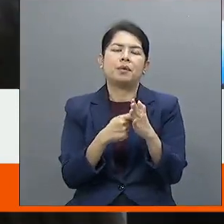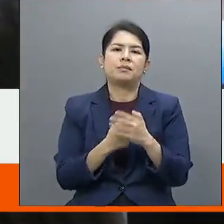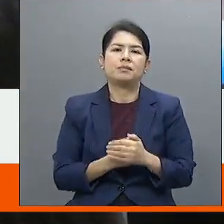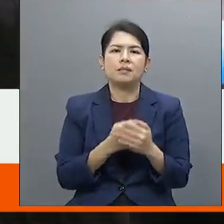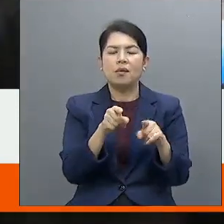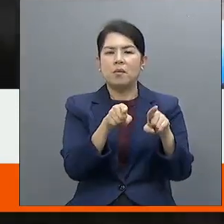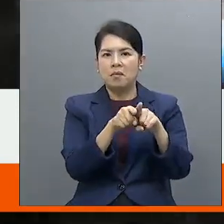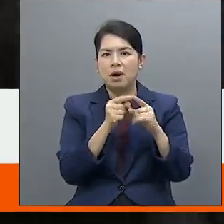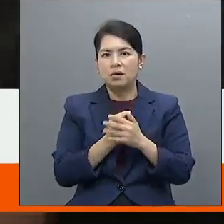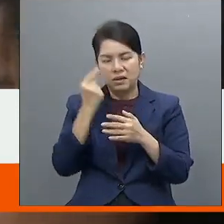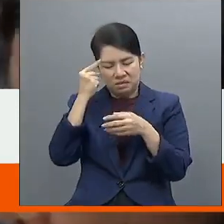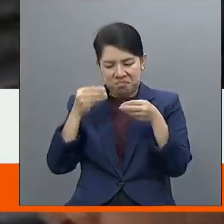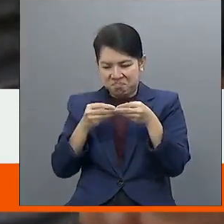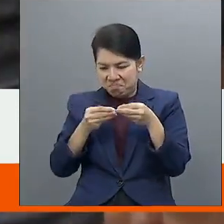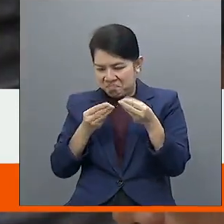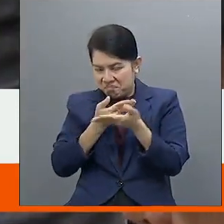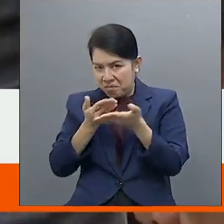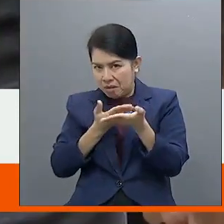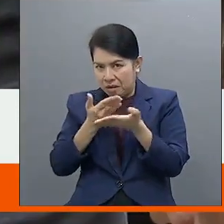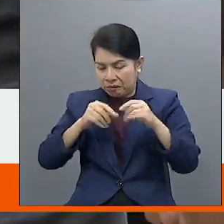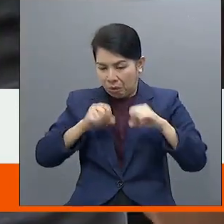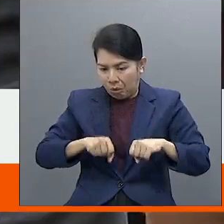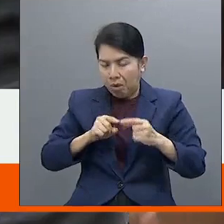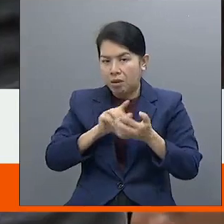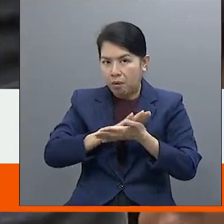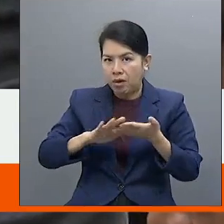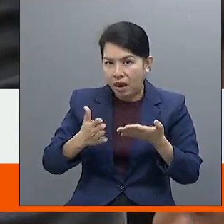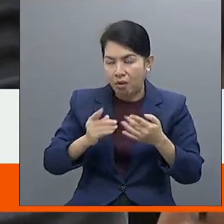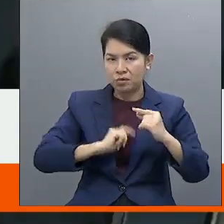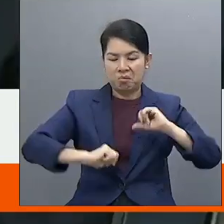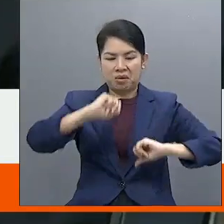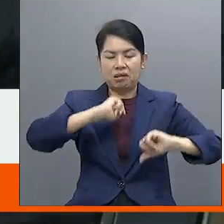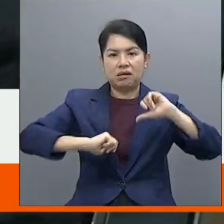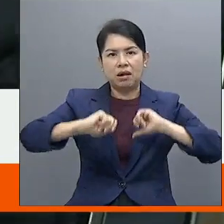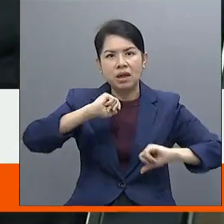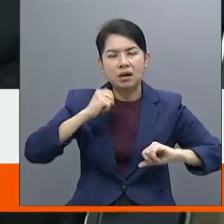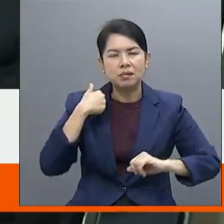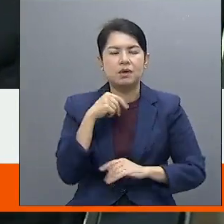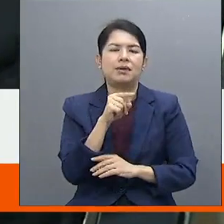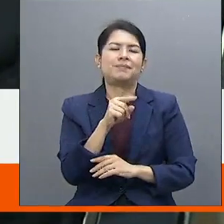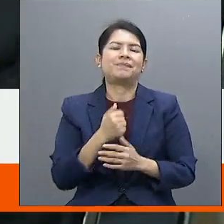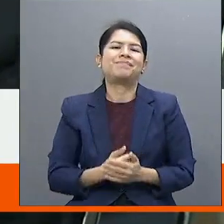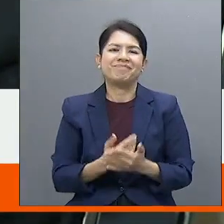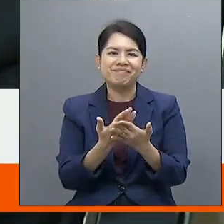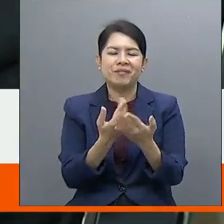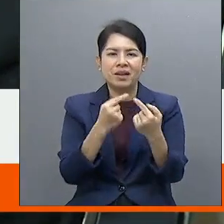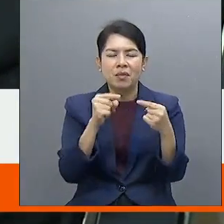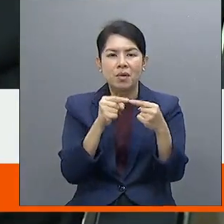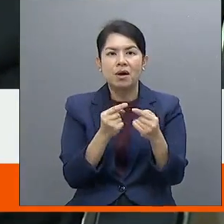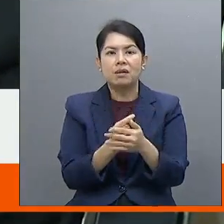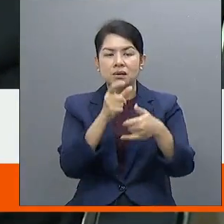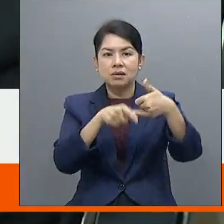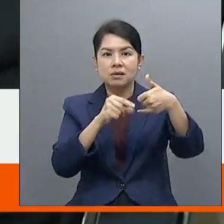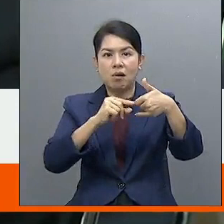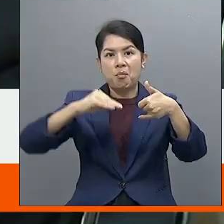ยุทธศาสตร์ในการจัดตั้งรัฐบาลกันยังไงนะครับเพราะฉะนั้นเนี่ยในการที่มีผู้ใหญ่โผล่ออกมาพูดในลักษณะอย่างนี้เนี่ยผมผู้ใหญ่ในพรร